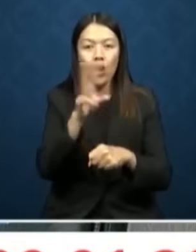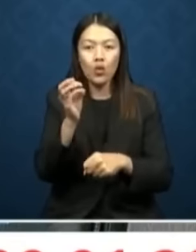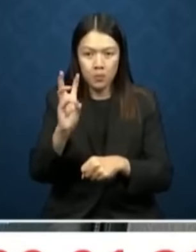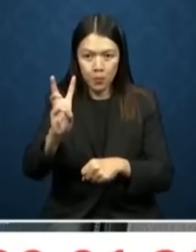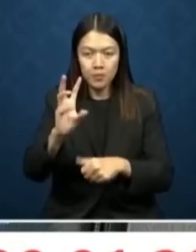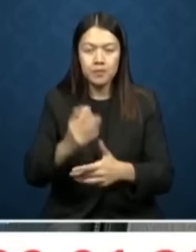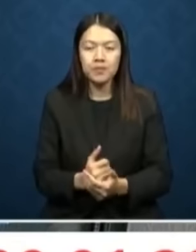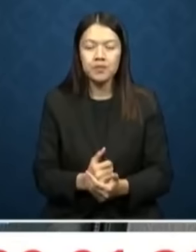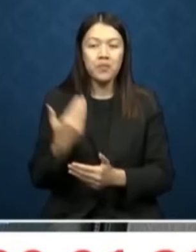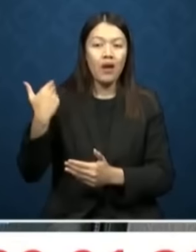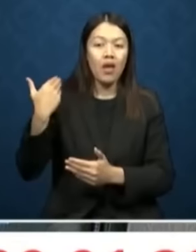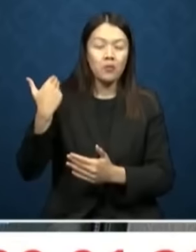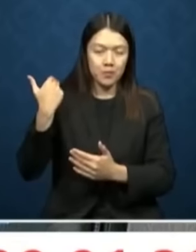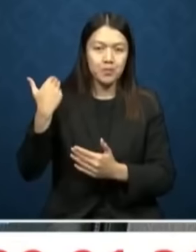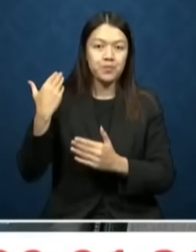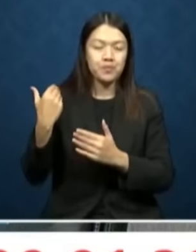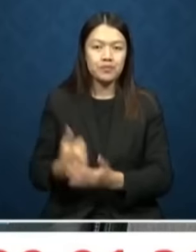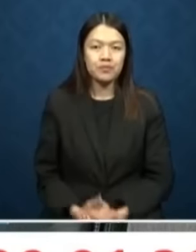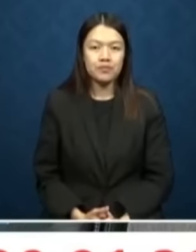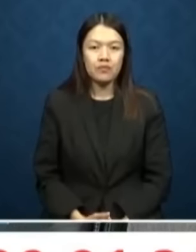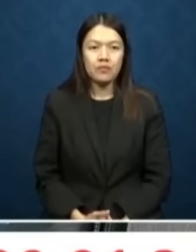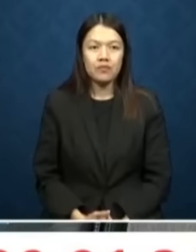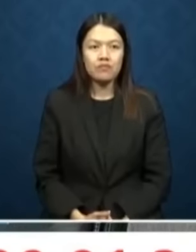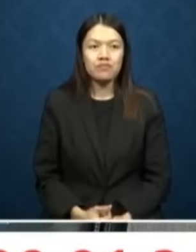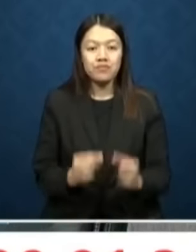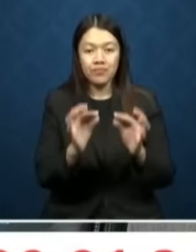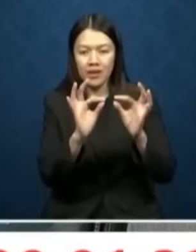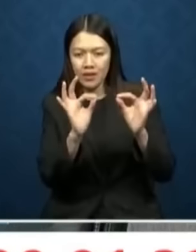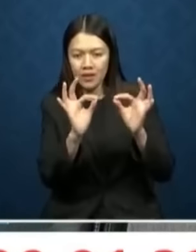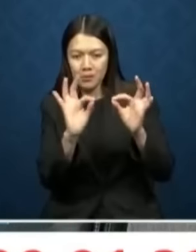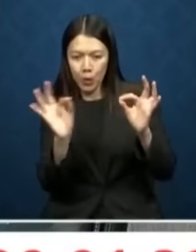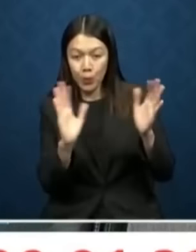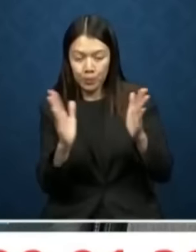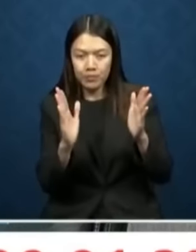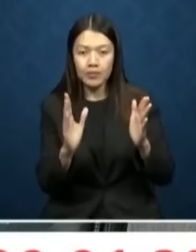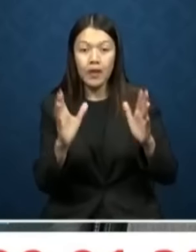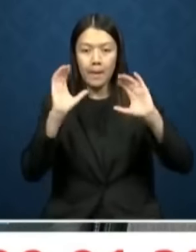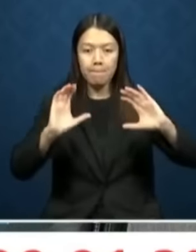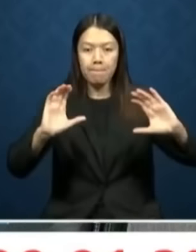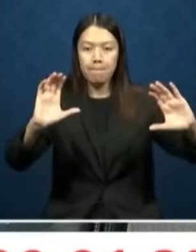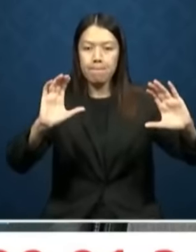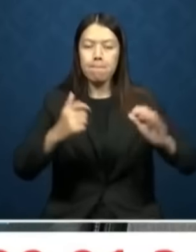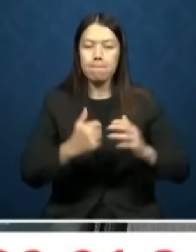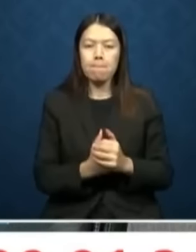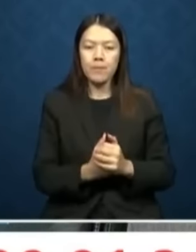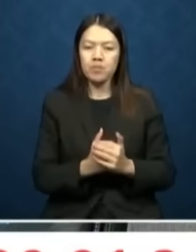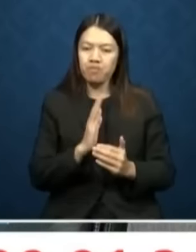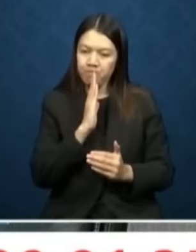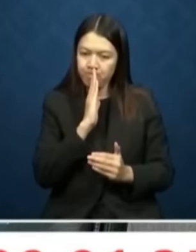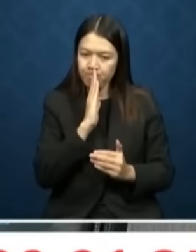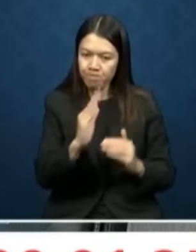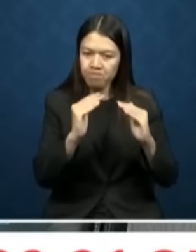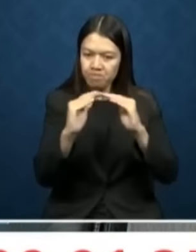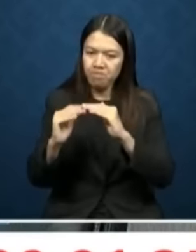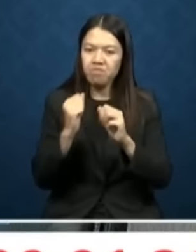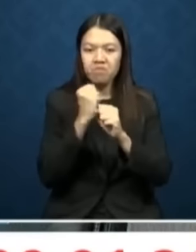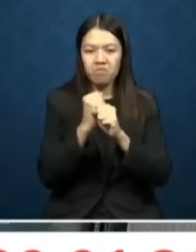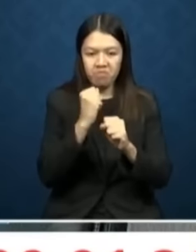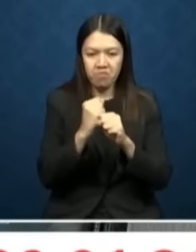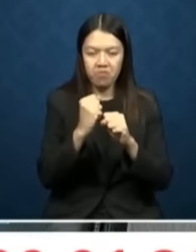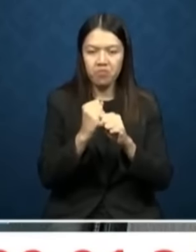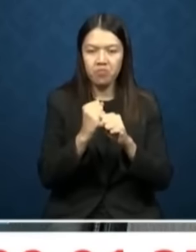2566ที่ผ่านมานะครับผมขออนุญาตอ่านข้อความสั้นๆครับรัฐบาลจะสร้างความชอบธรรมในการบริหารการแผ่นดิน